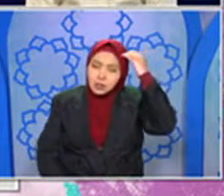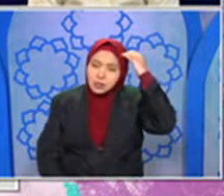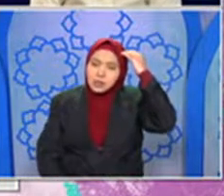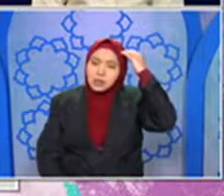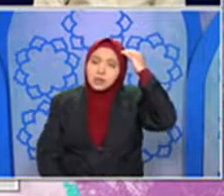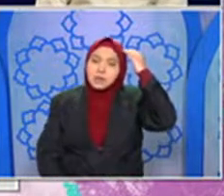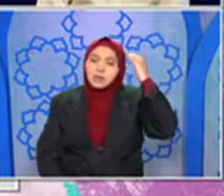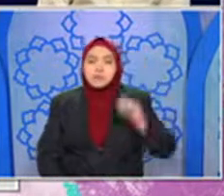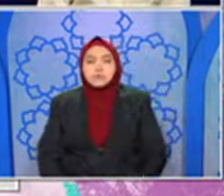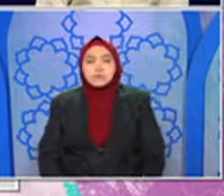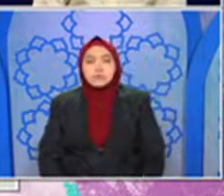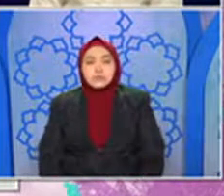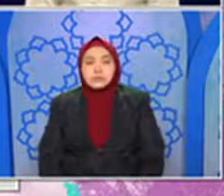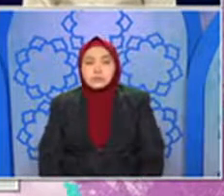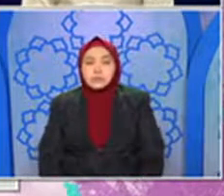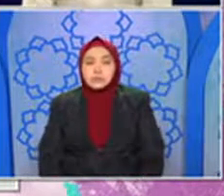البصير